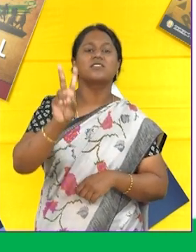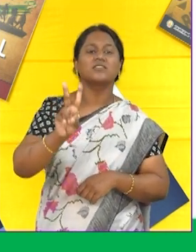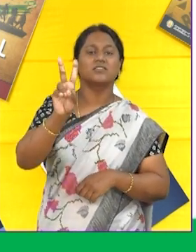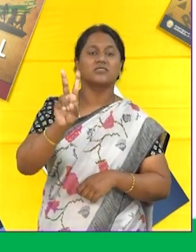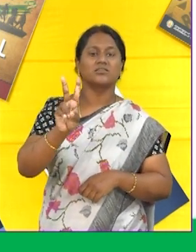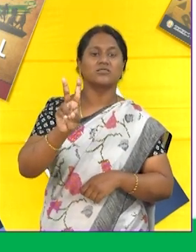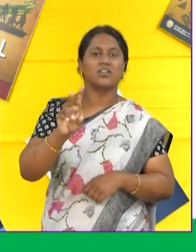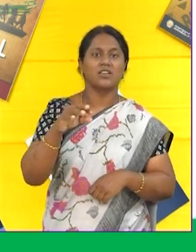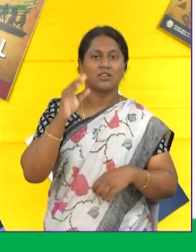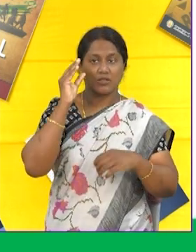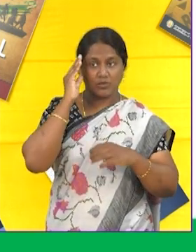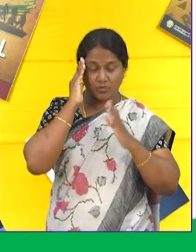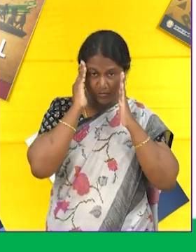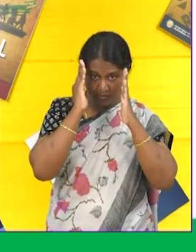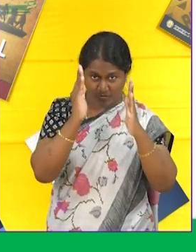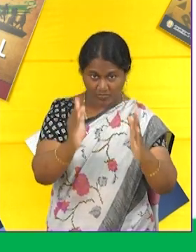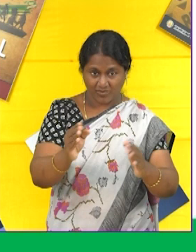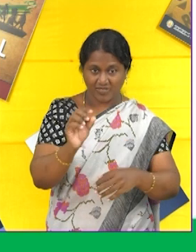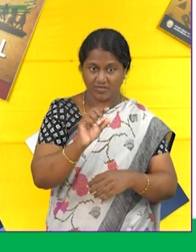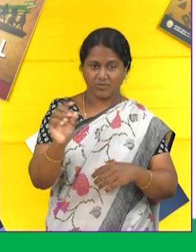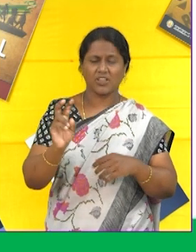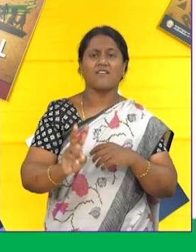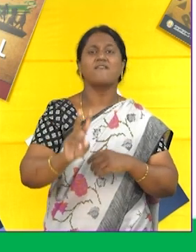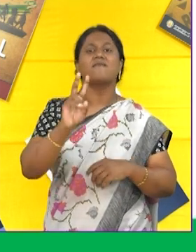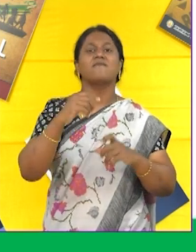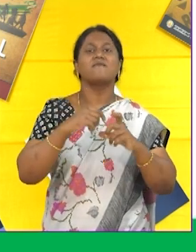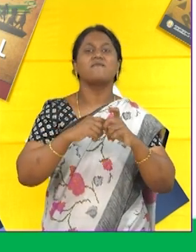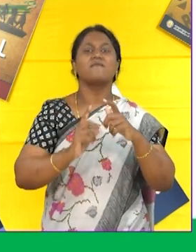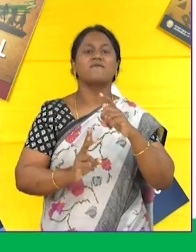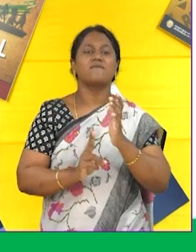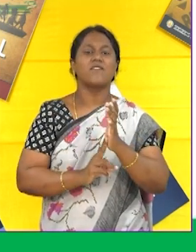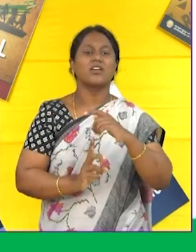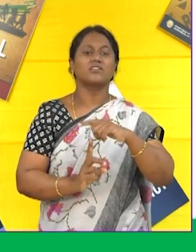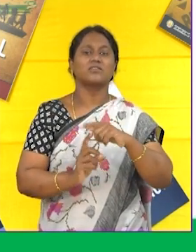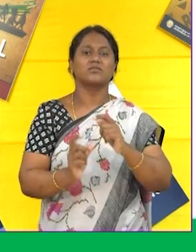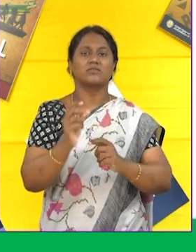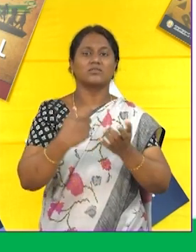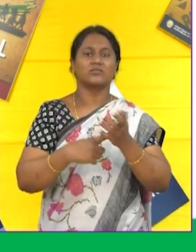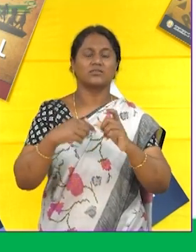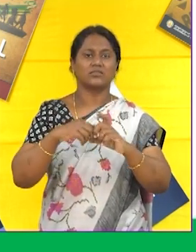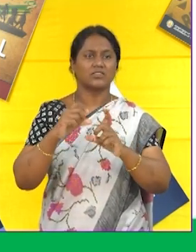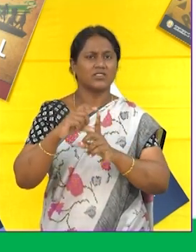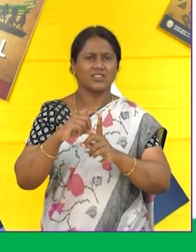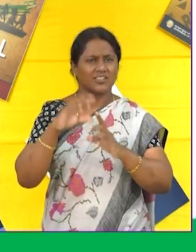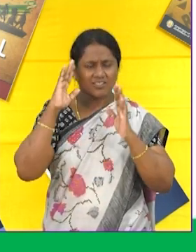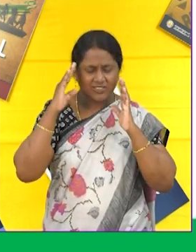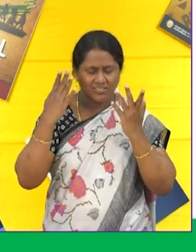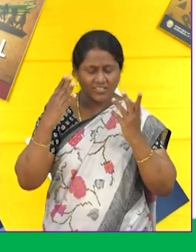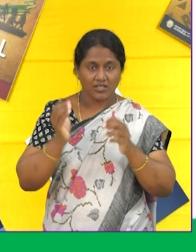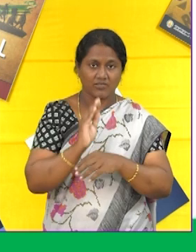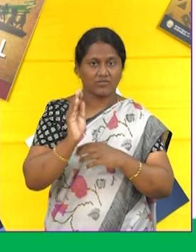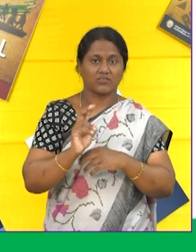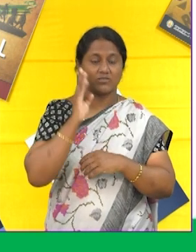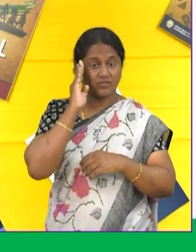do something or go somewhere new and dangerous. when you are not sure what will happen, என்ன நடக்கும்னே தெரியாமல் திடீர்னு போகிறோம்ல, அதுக்கு பேர் தான்